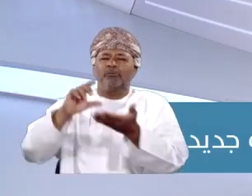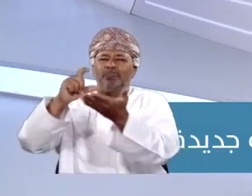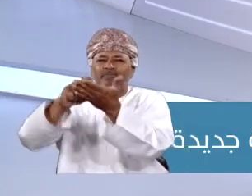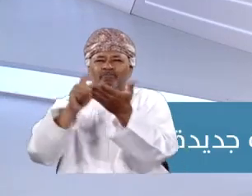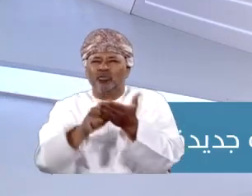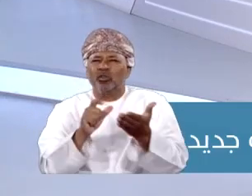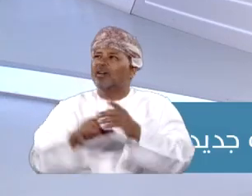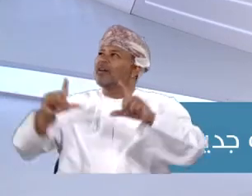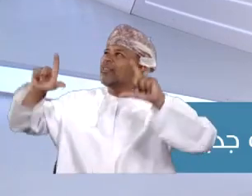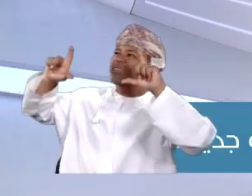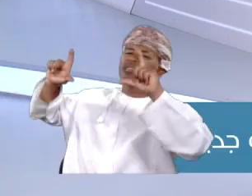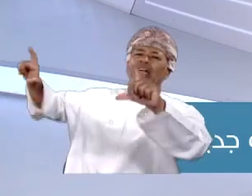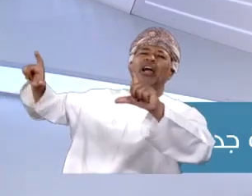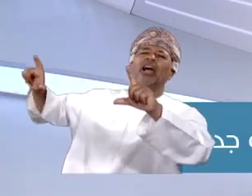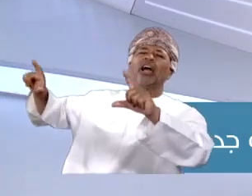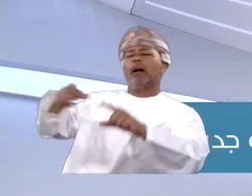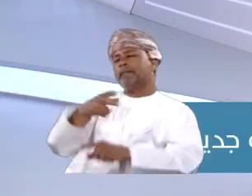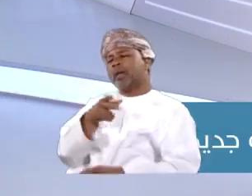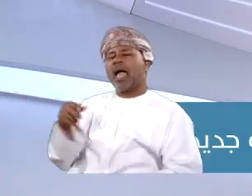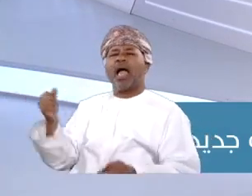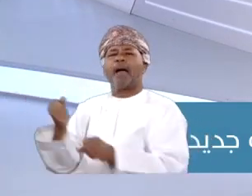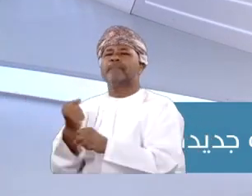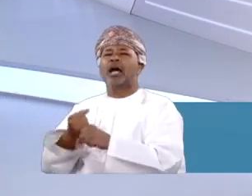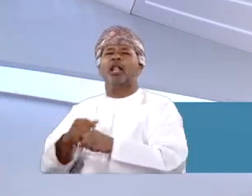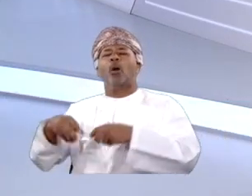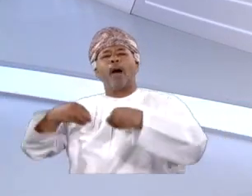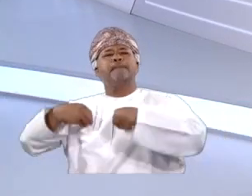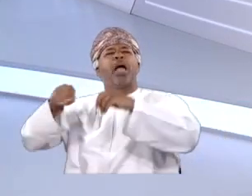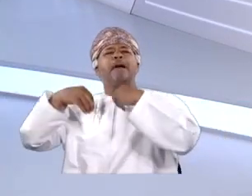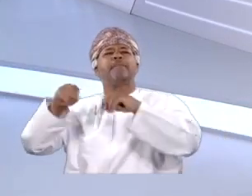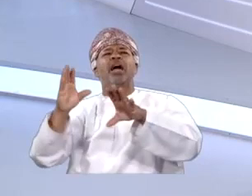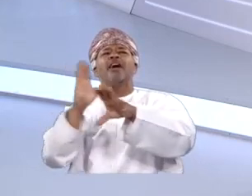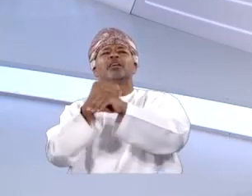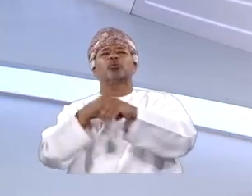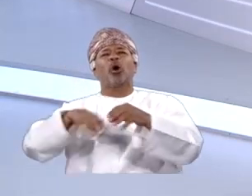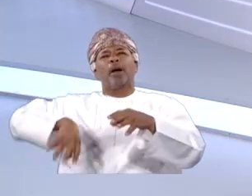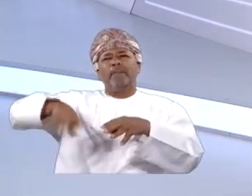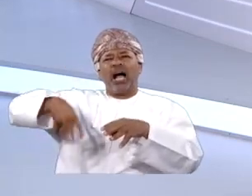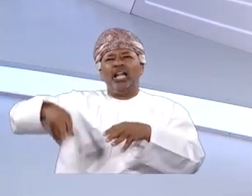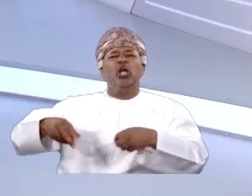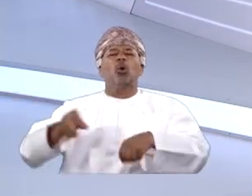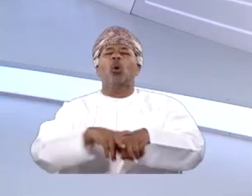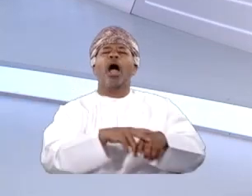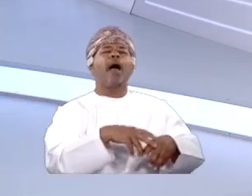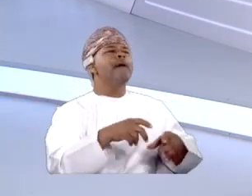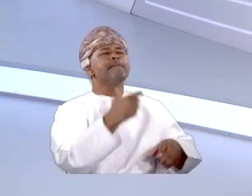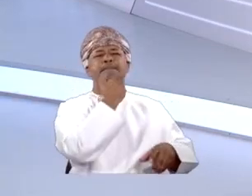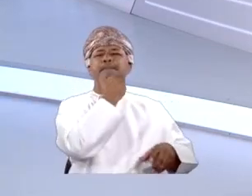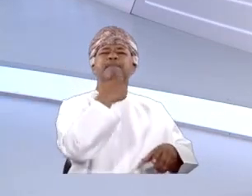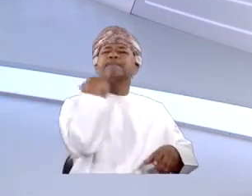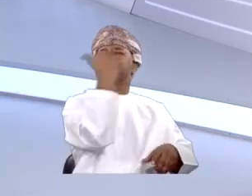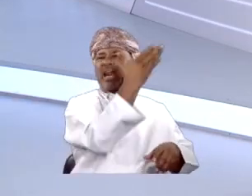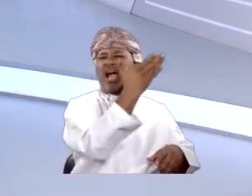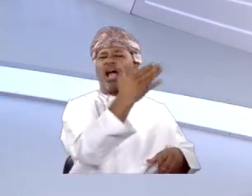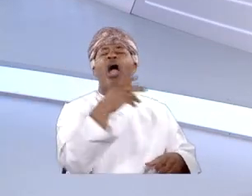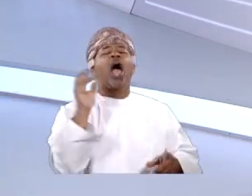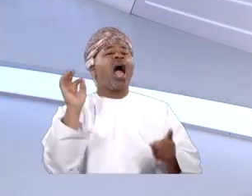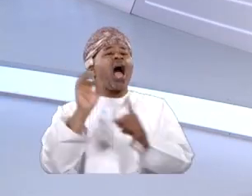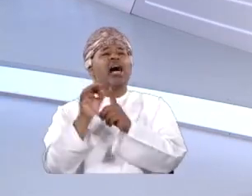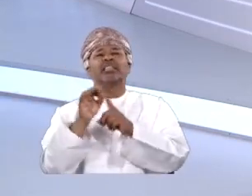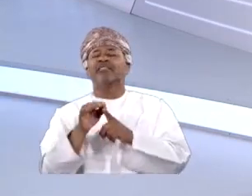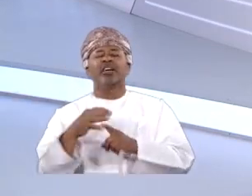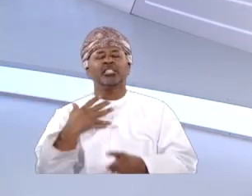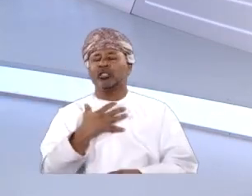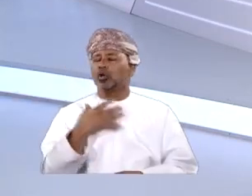في لوحاته. العديد من أعماله عرضت وبيعت في الأسواق المحلية والأجنبية، فهو يهدف من خلال